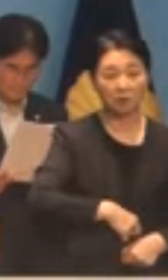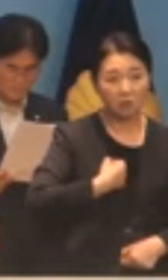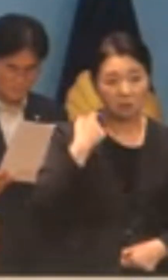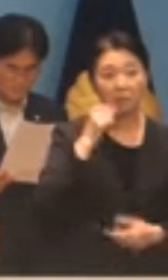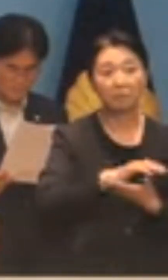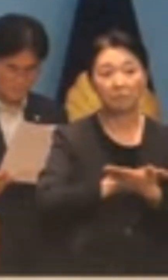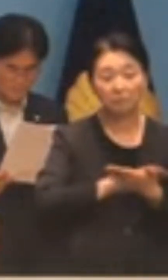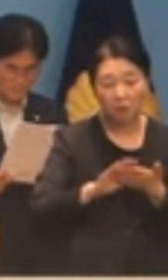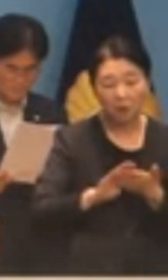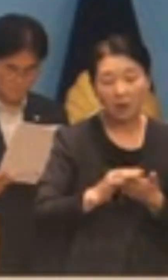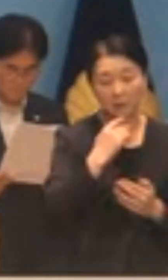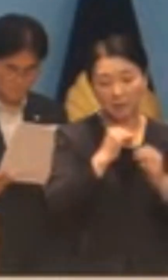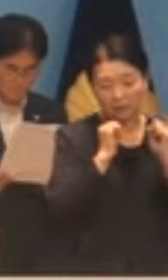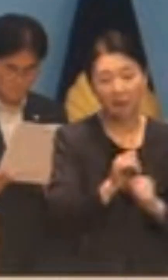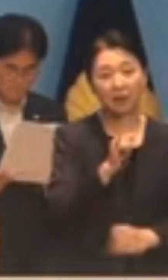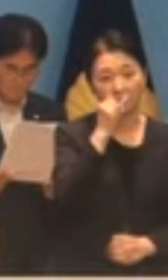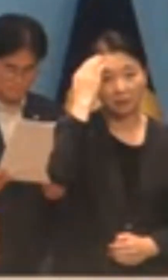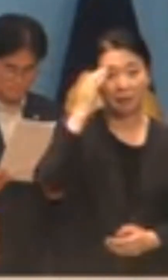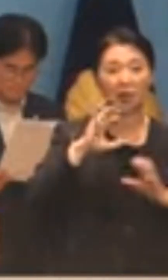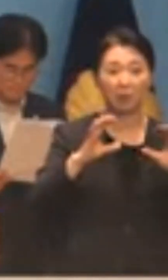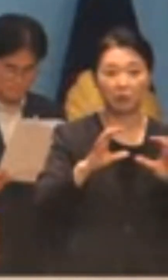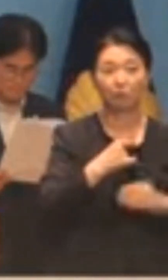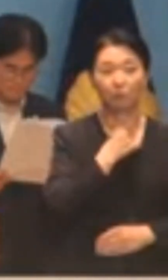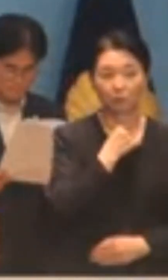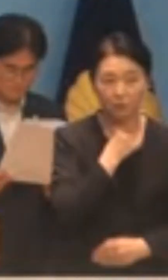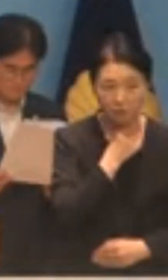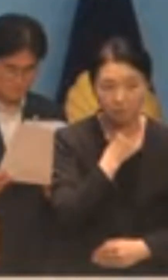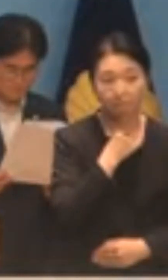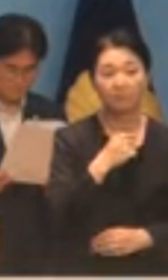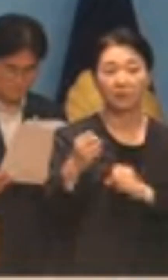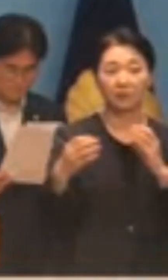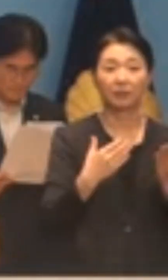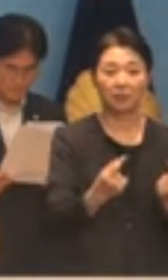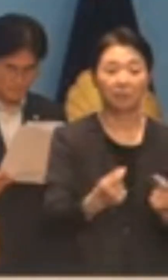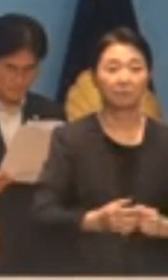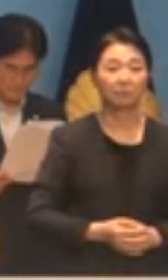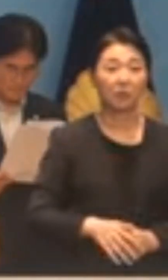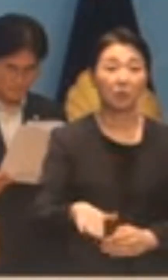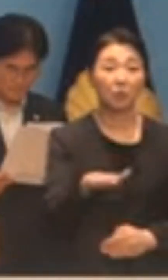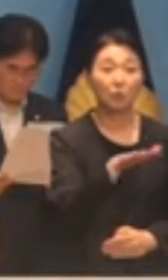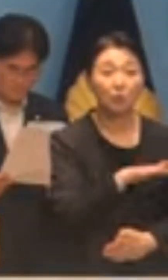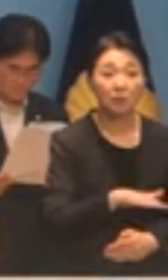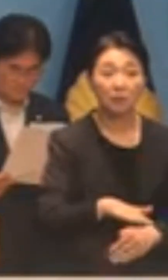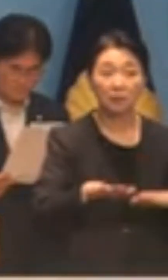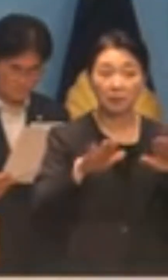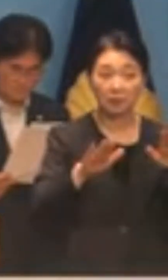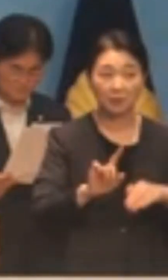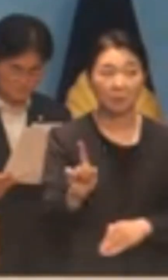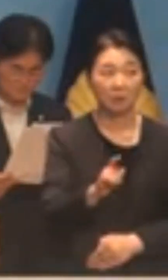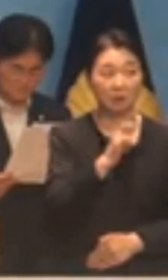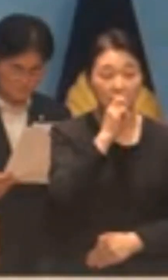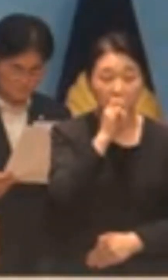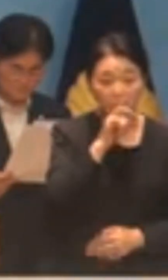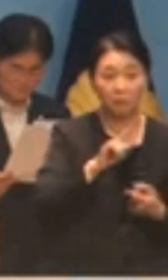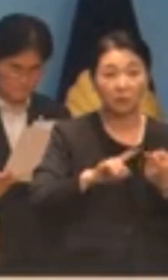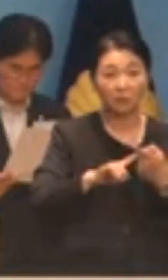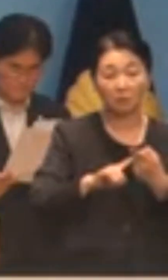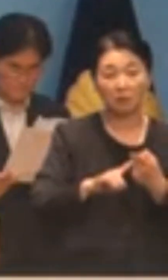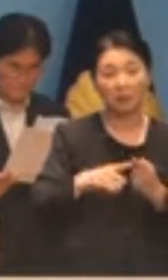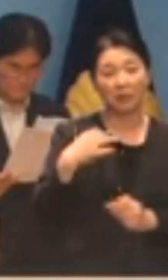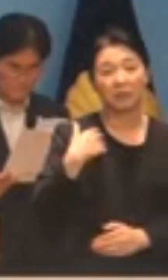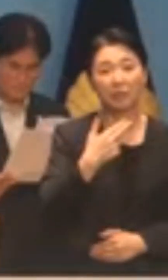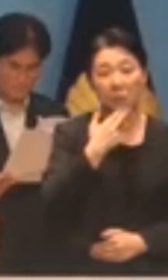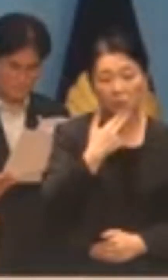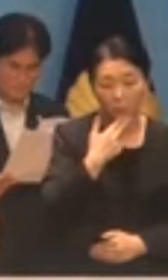평화가 숨쉬는 대한민국을 영원하는 응답입니다. 우리는 더는 침묵으로 무책임한